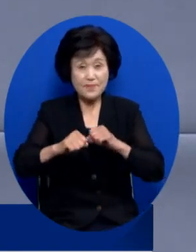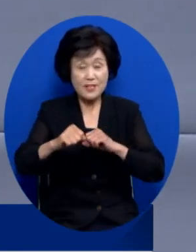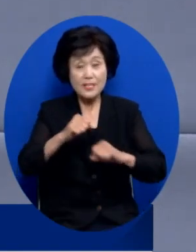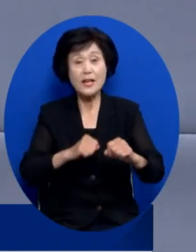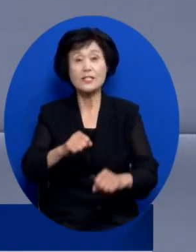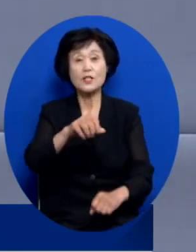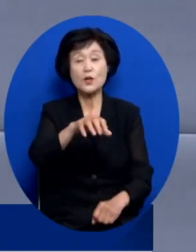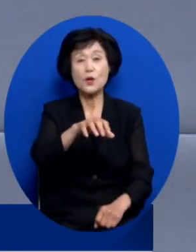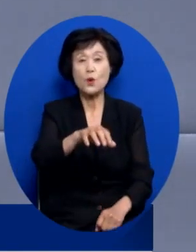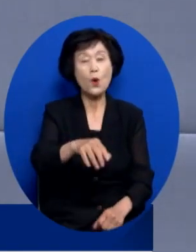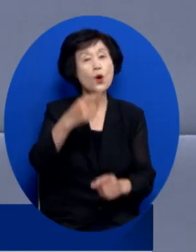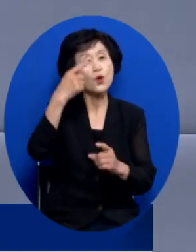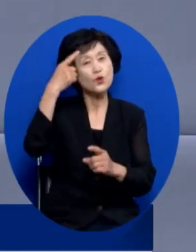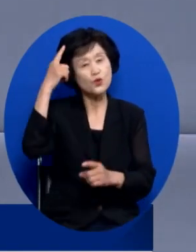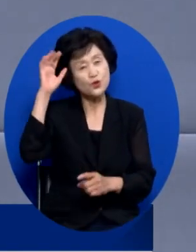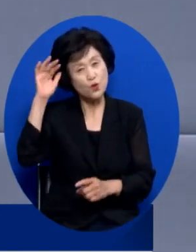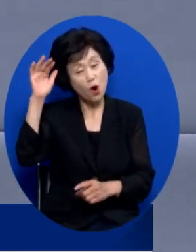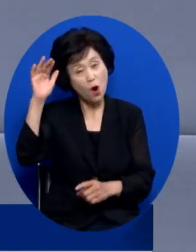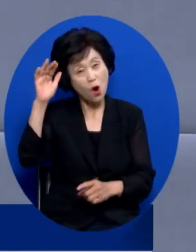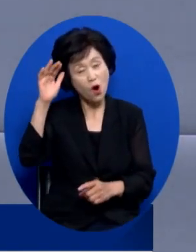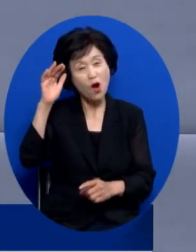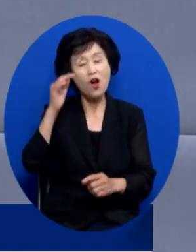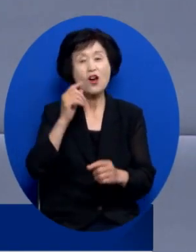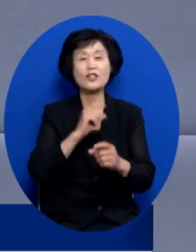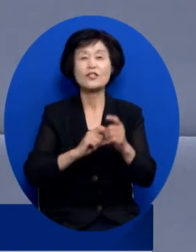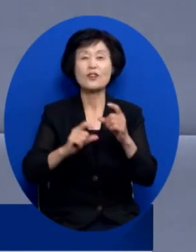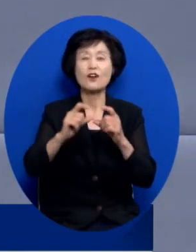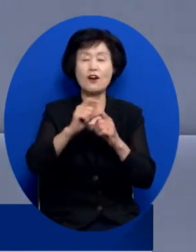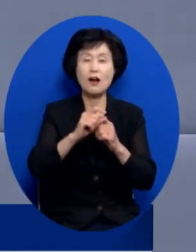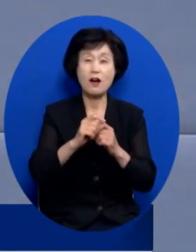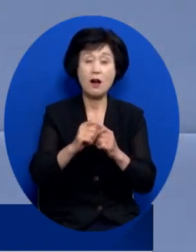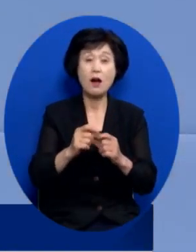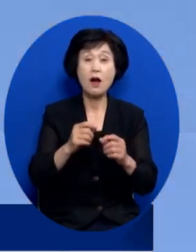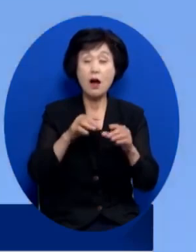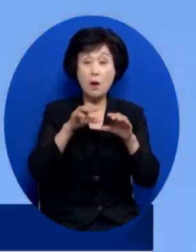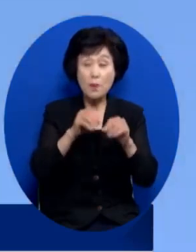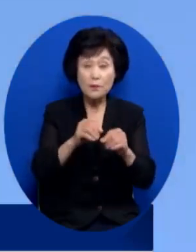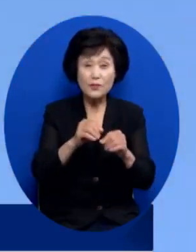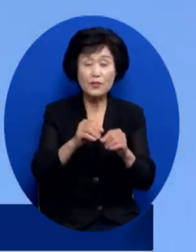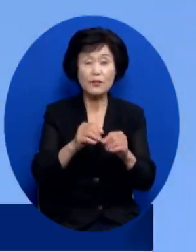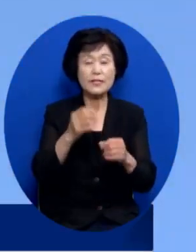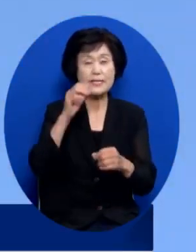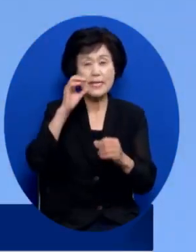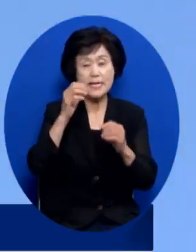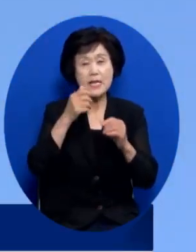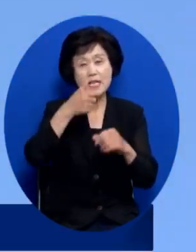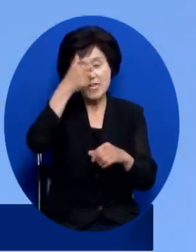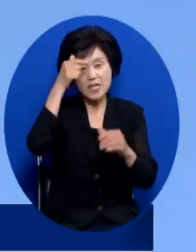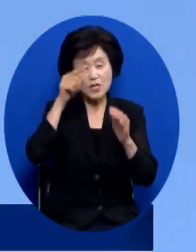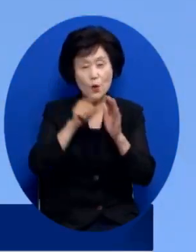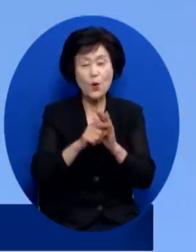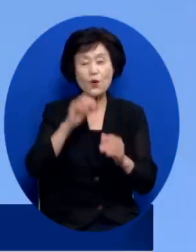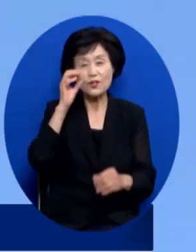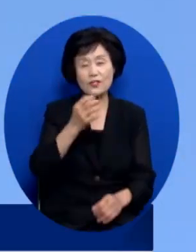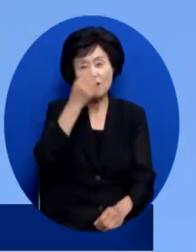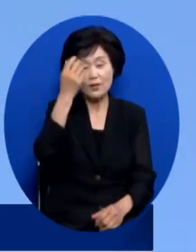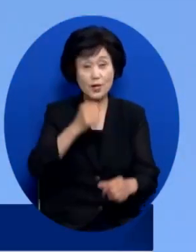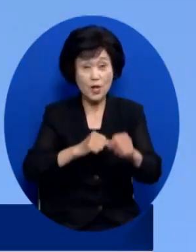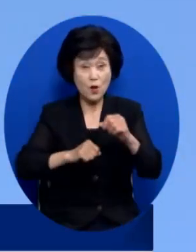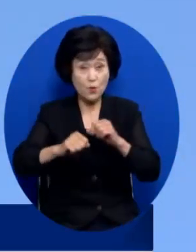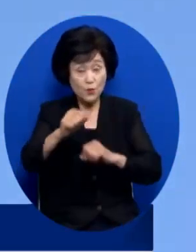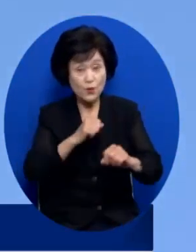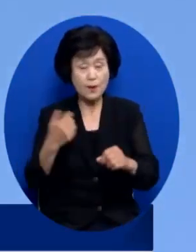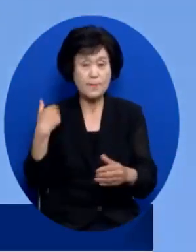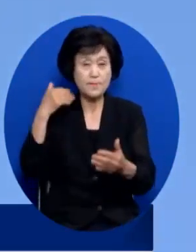현장의 추억을 넘어서 멈춰버린 기도 성령 운동을